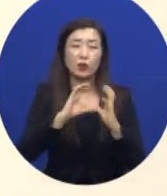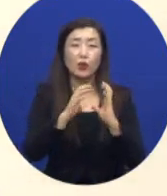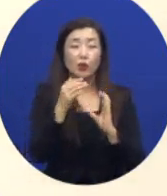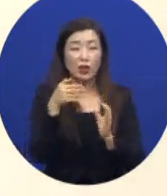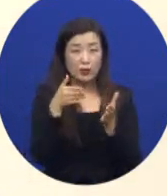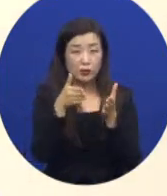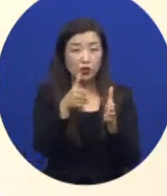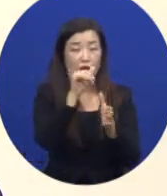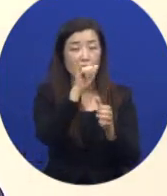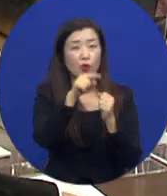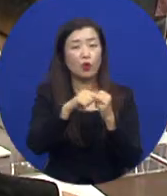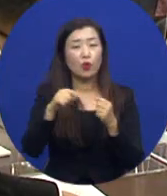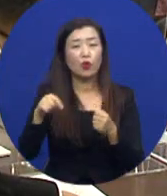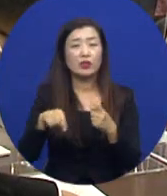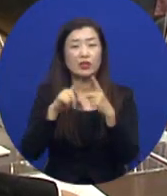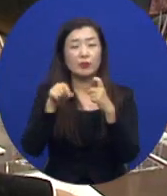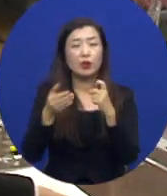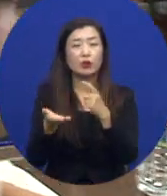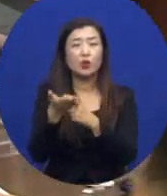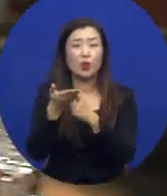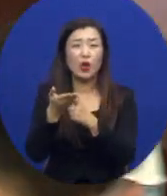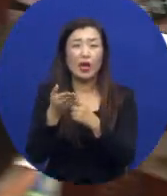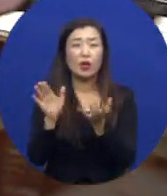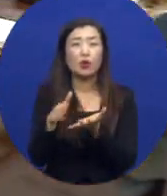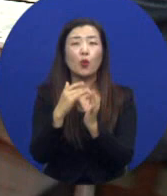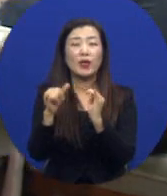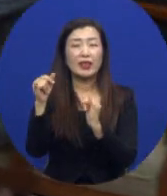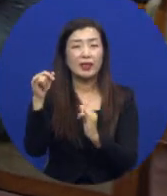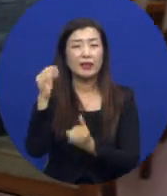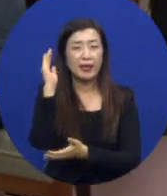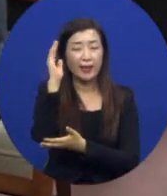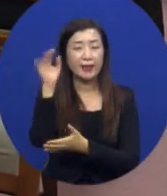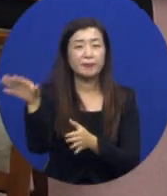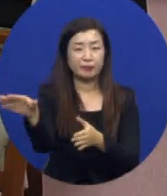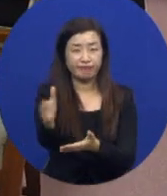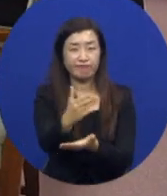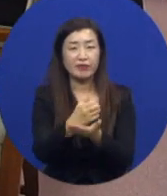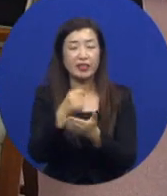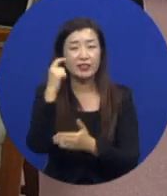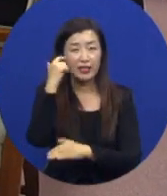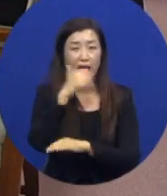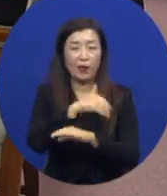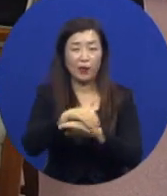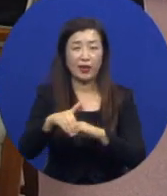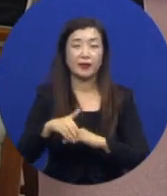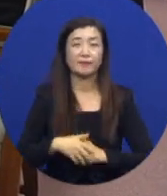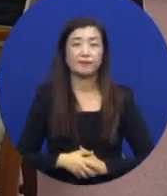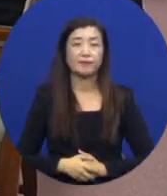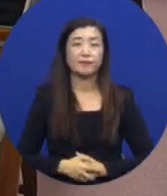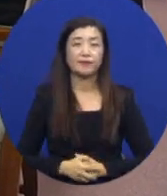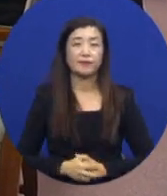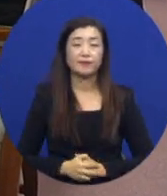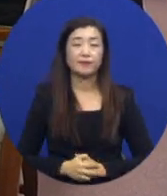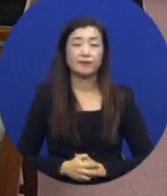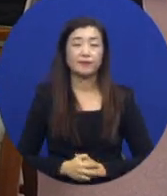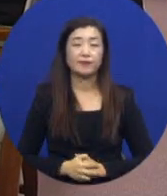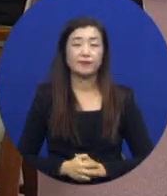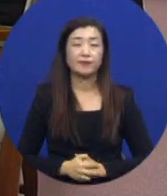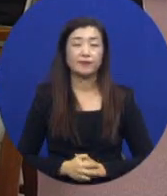다음달 초쯤 도민 의견 수렴 절차를 시작하겠다 고 밝혔습니다 mbc 뉴스 박성 덕입니다